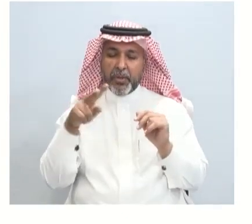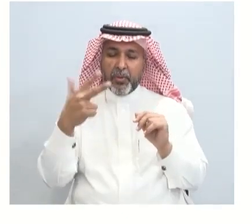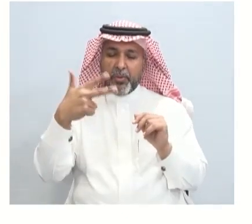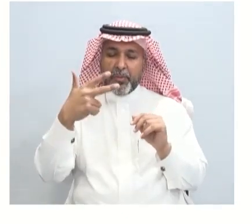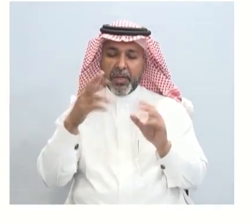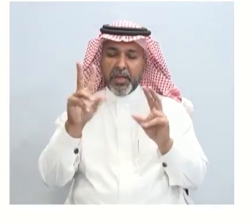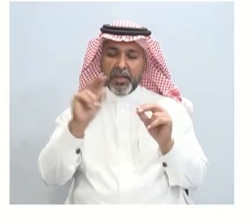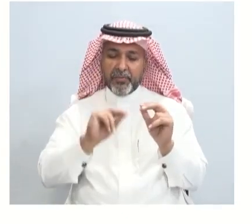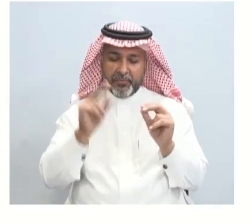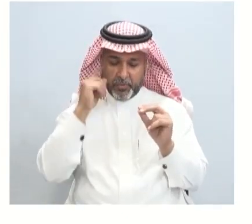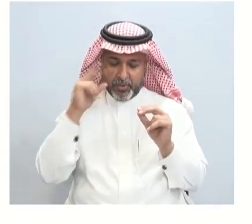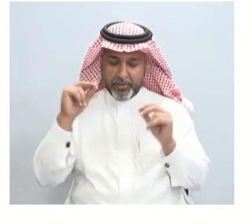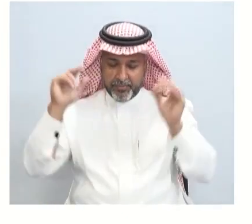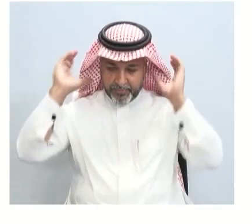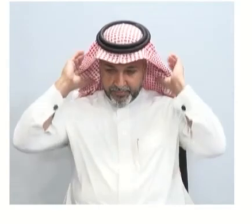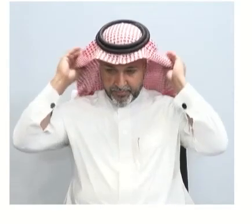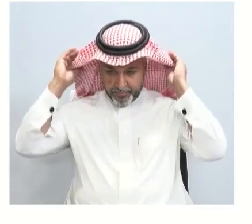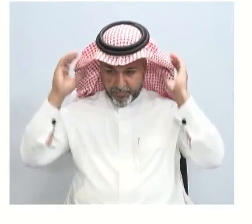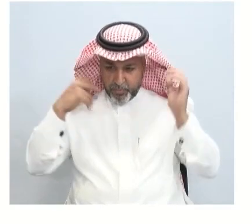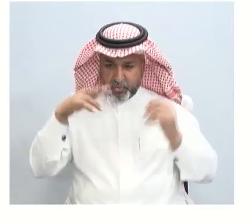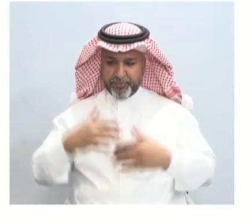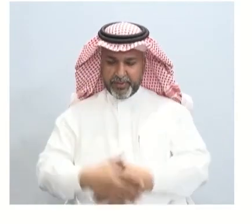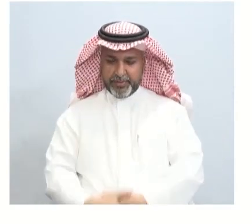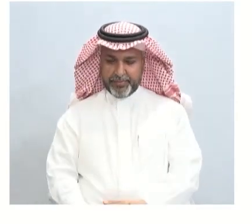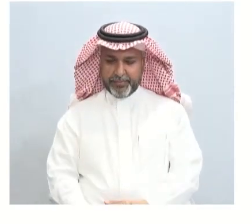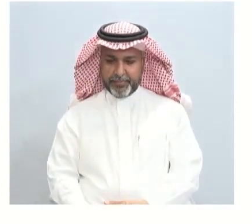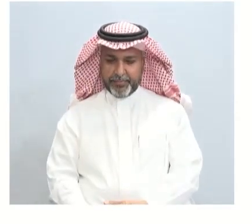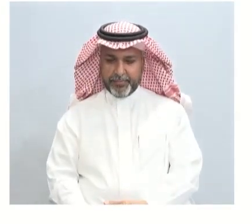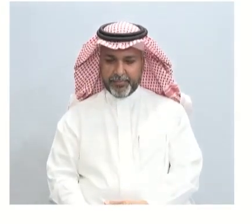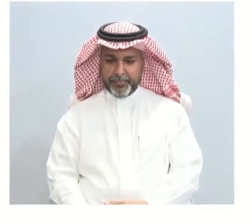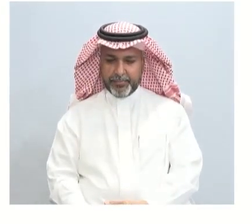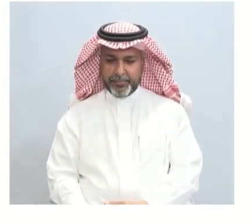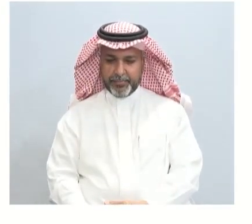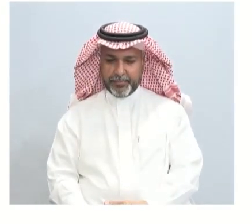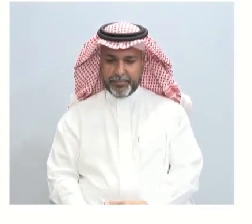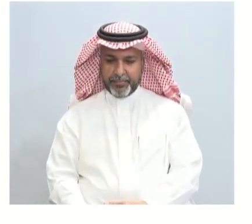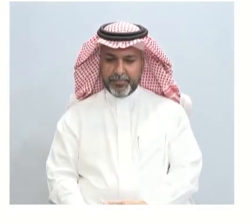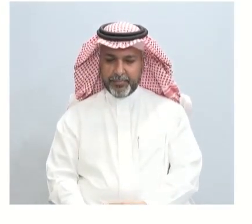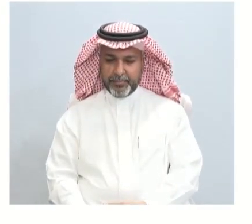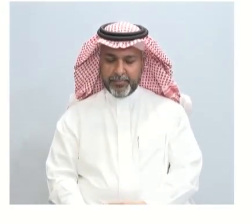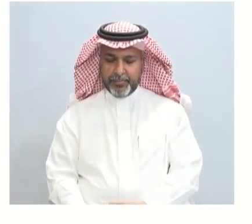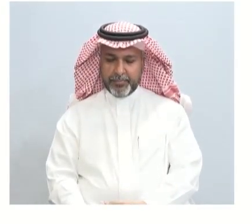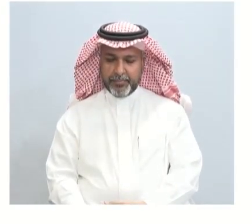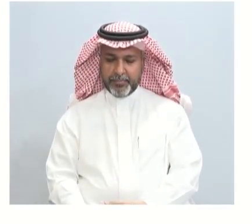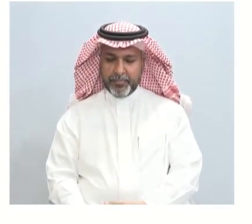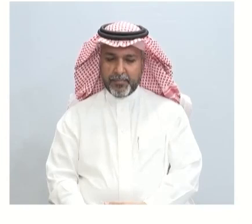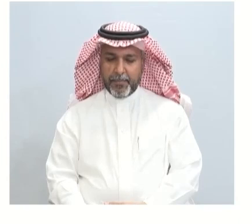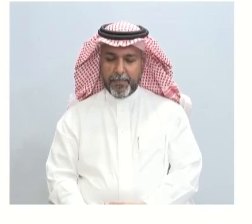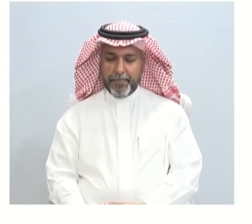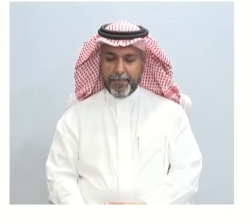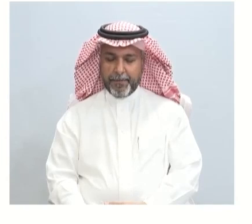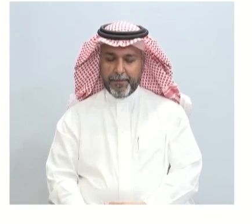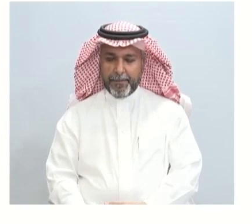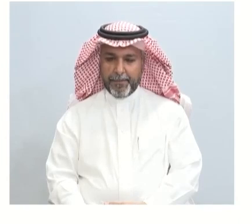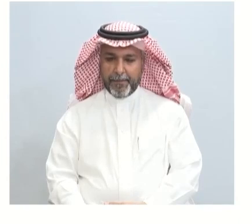180 درجه وبالتالي لو كانت الثيتا مضروبه في بي فبالتالي سوف نقسم على القيمه المطلقه